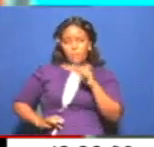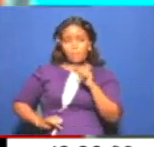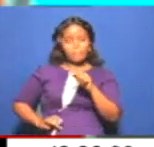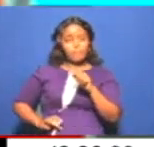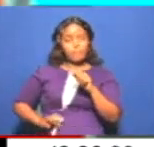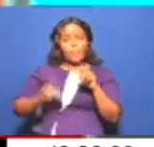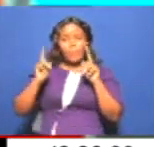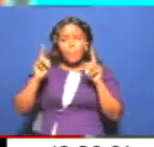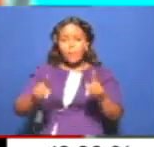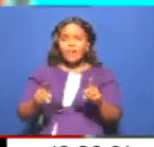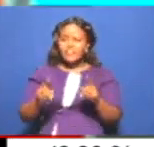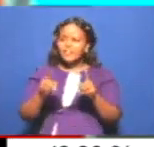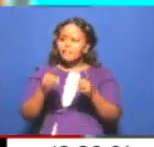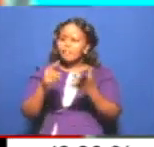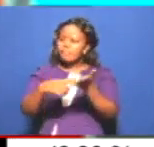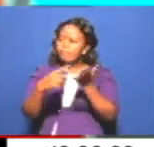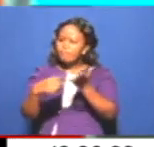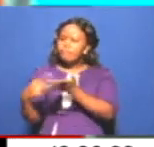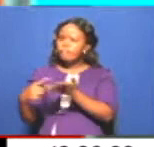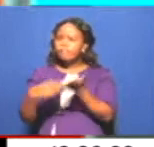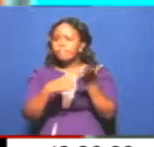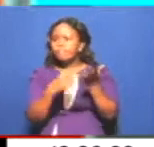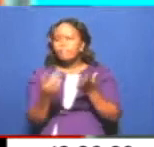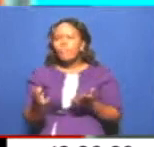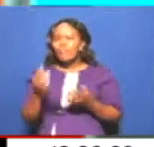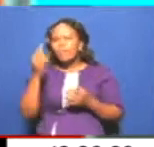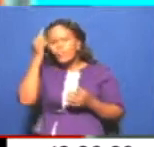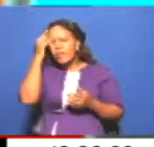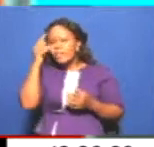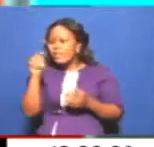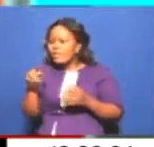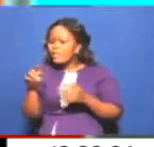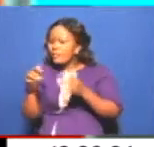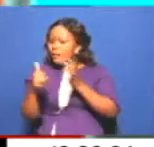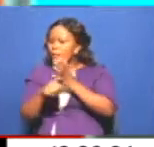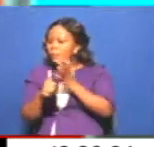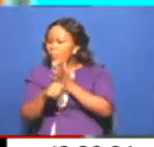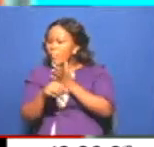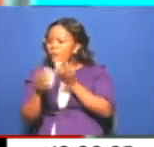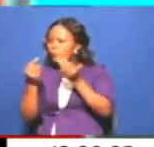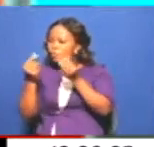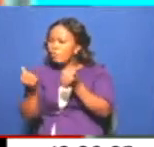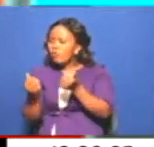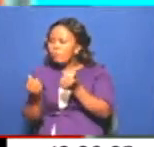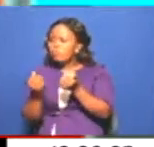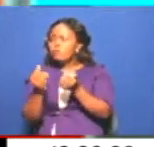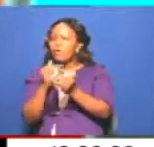kwamba swali hili ama shida hii inaweza tatuliwa kwa a process called conciliation.